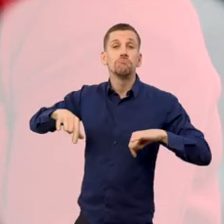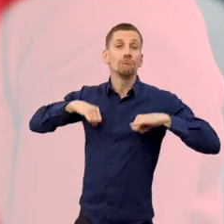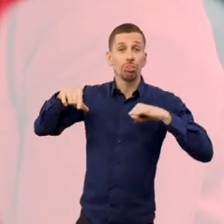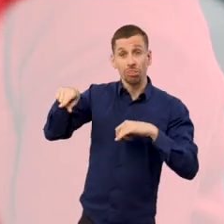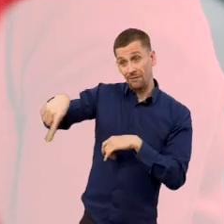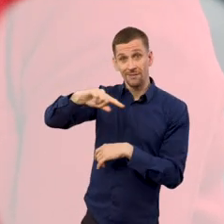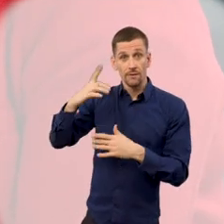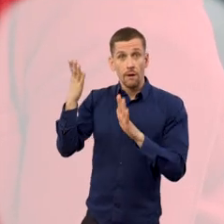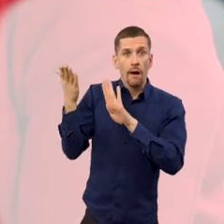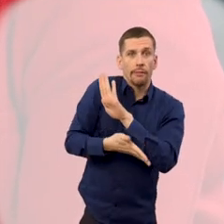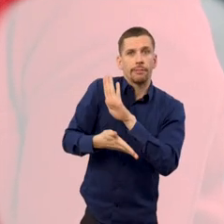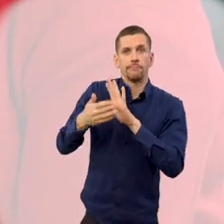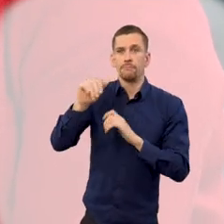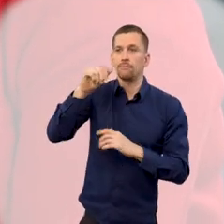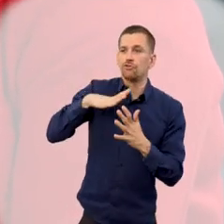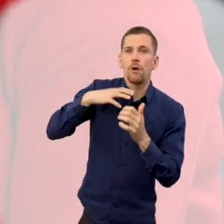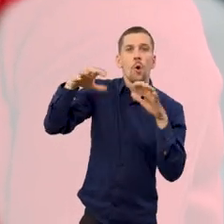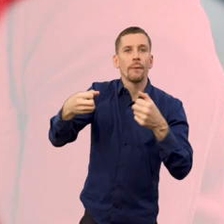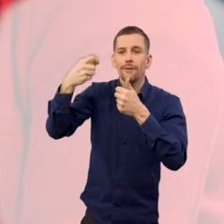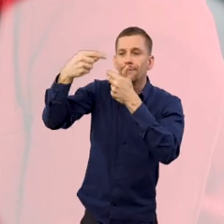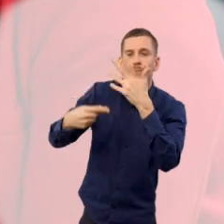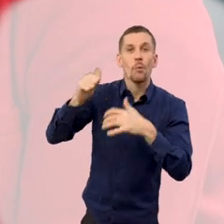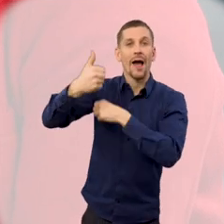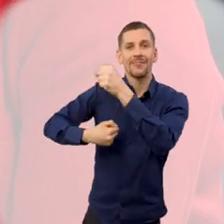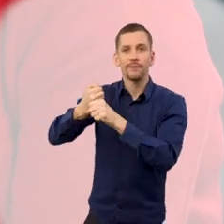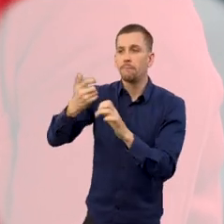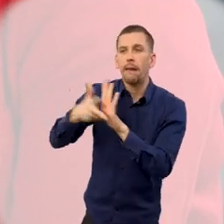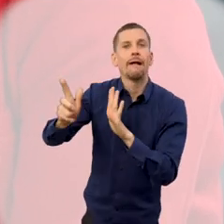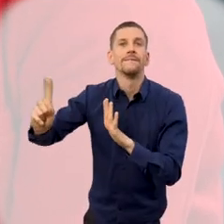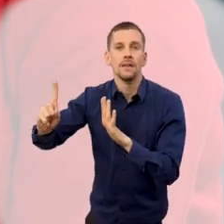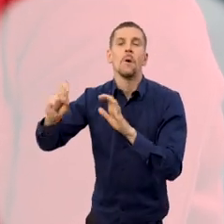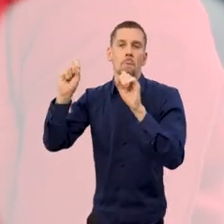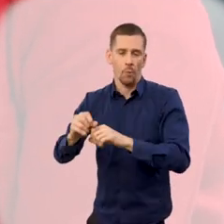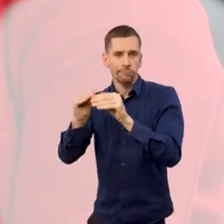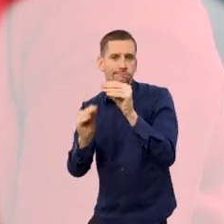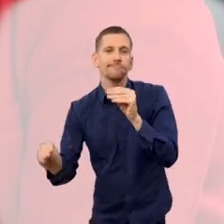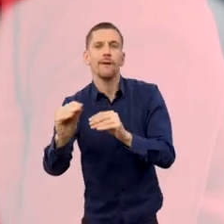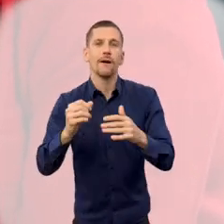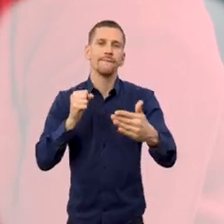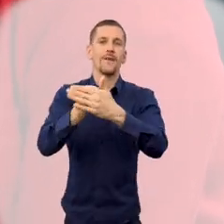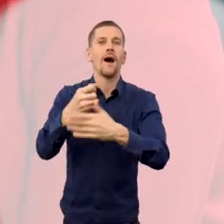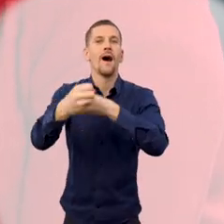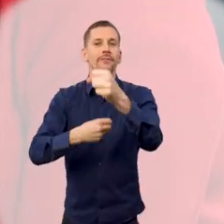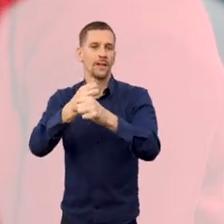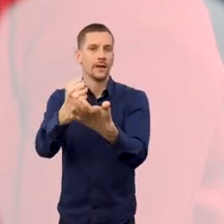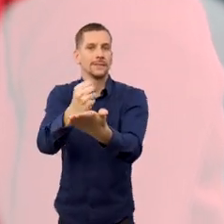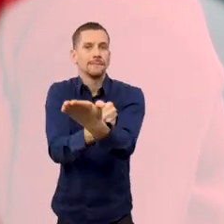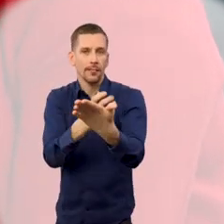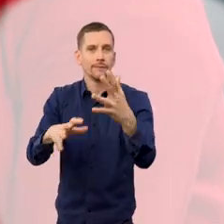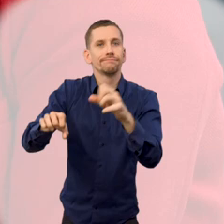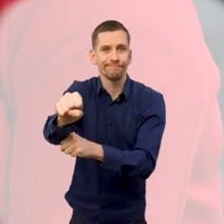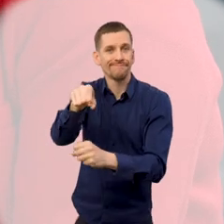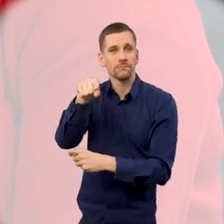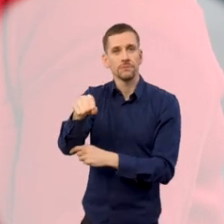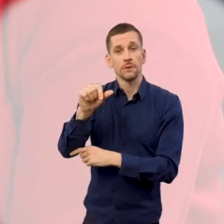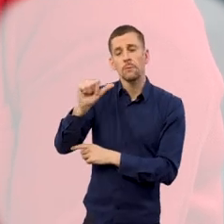malgré l'implication, le ou la jeune n'est pas arrivé à valider toutes les compétences de première année. Il y a un petit